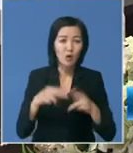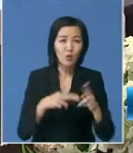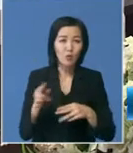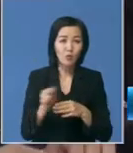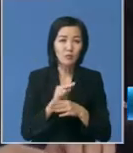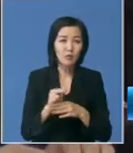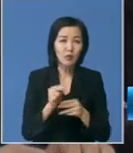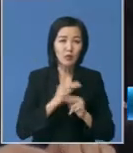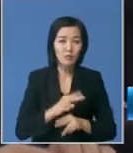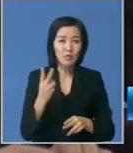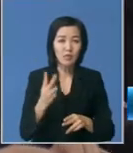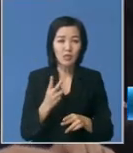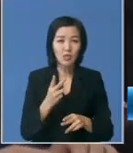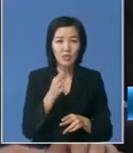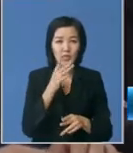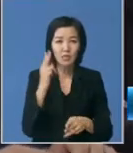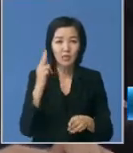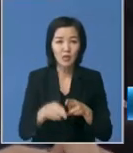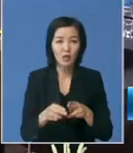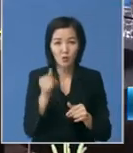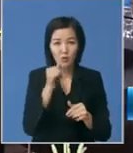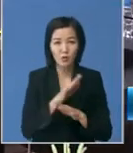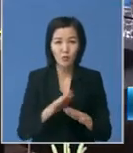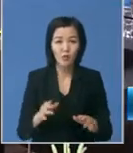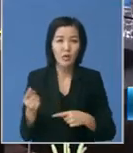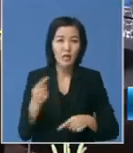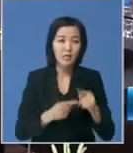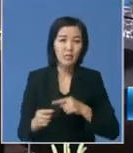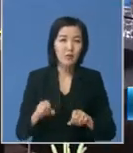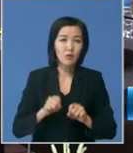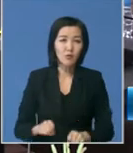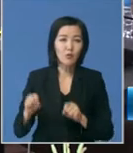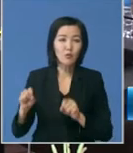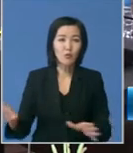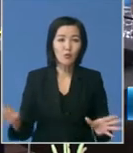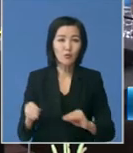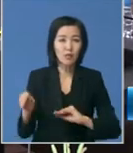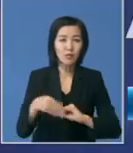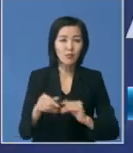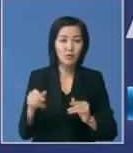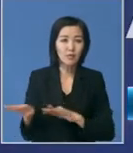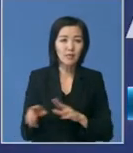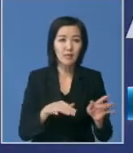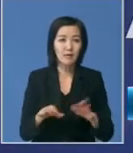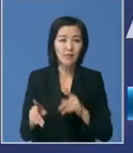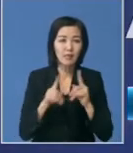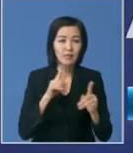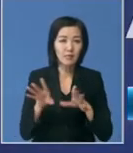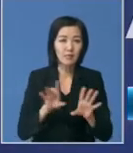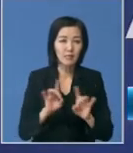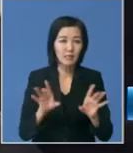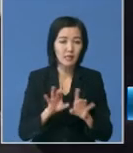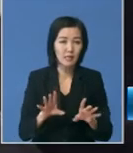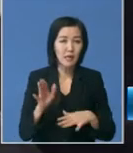кезеңін аяқтау мүмкін болмай отыр. Бүгін бұл мәселе кәсіпкерлердің құқығын қорғау және сыбайлас жемқорлыққа қарсы іс-қимыл кеңесінің кезекті